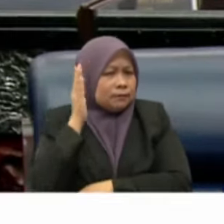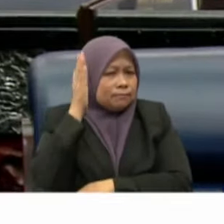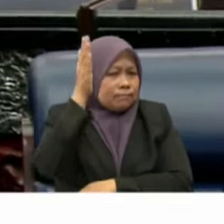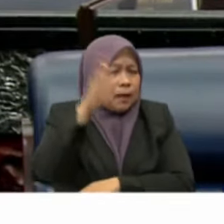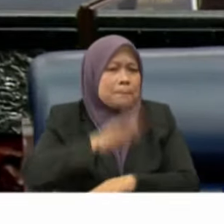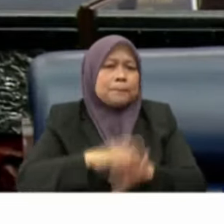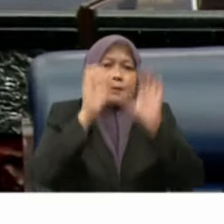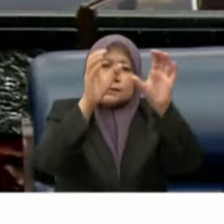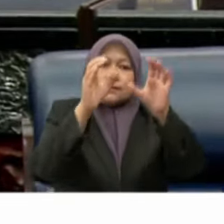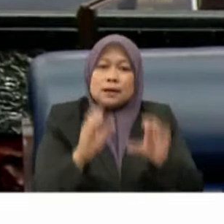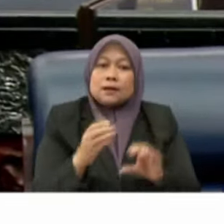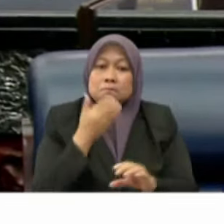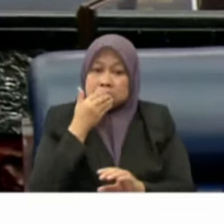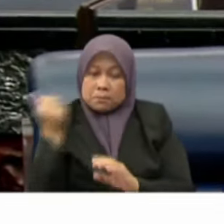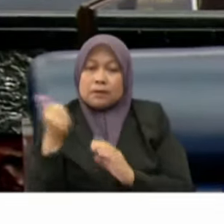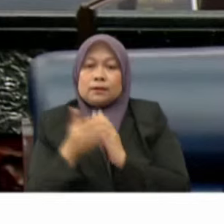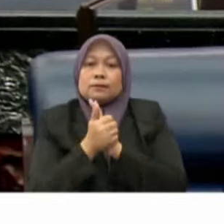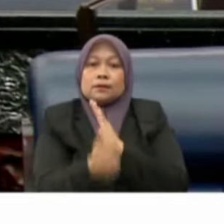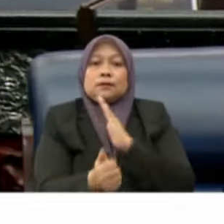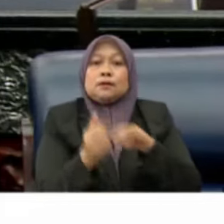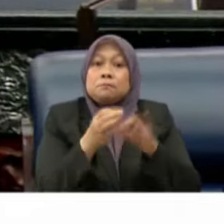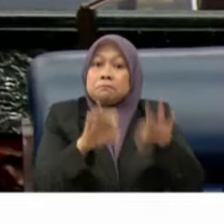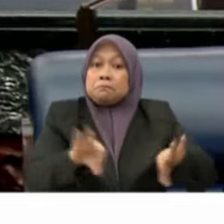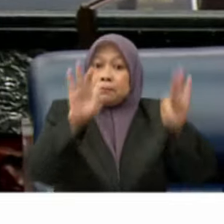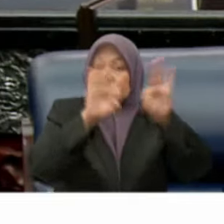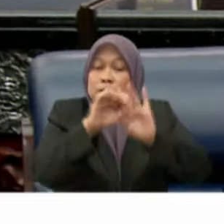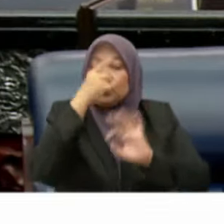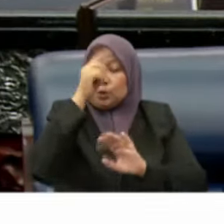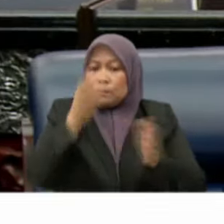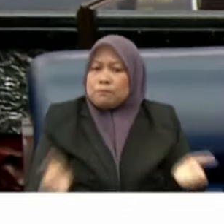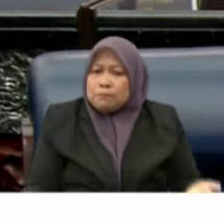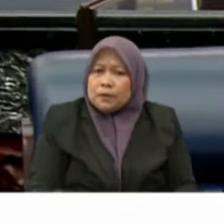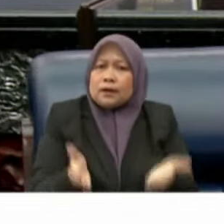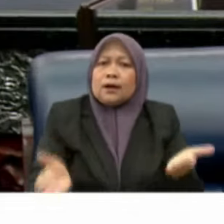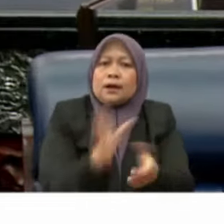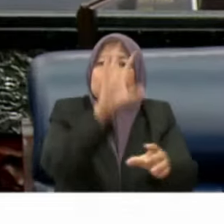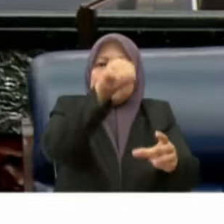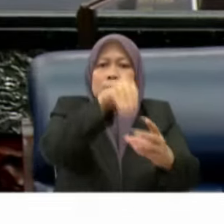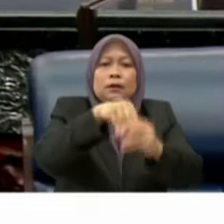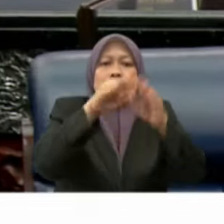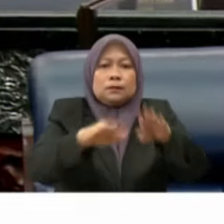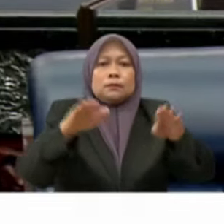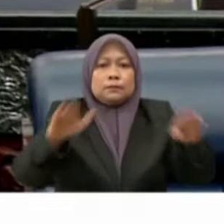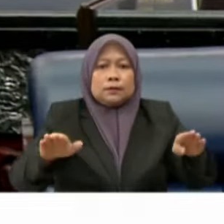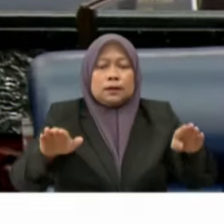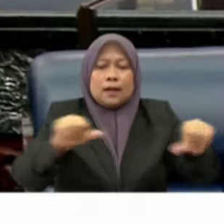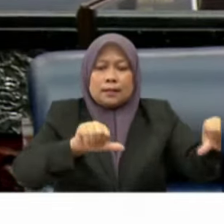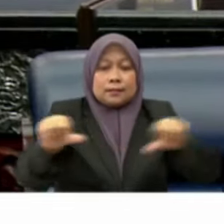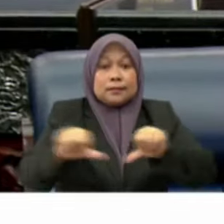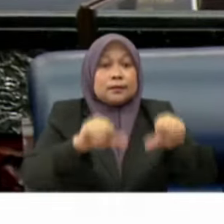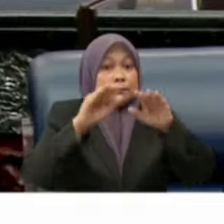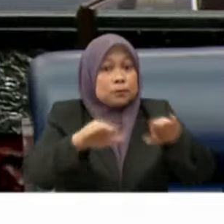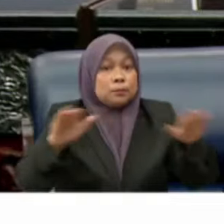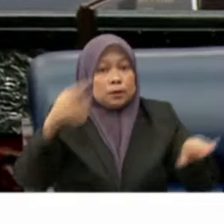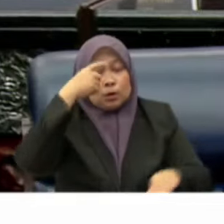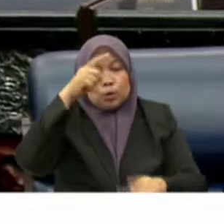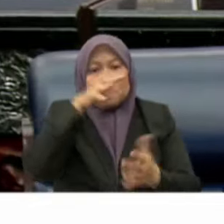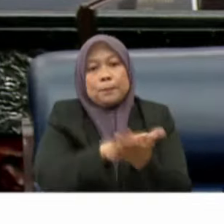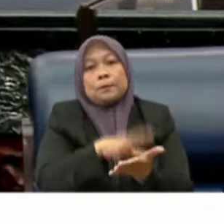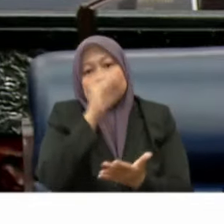strategi yang lebih konstruktif dan bermakna bagi menggalakkan penglihatan murid pengelibatan aktif murid dalam